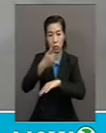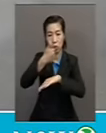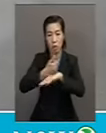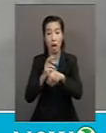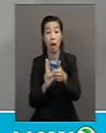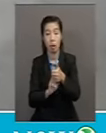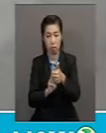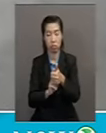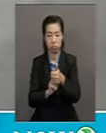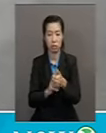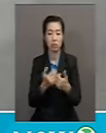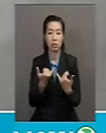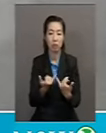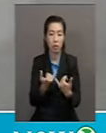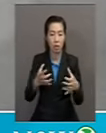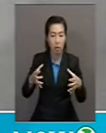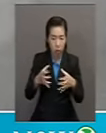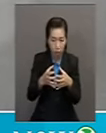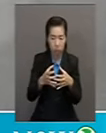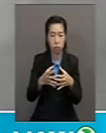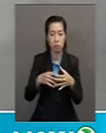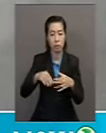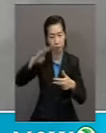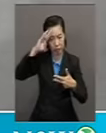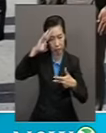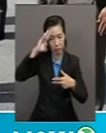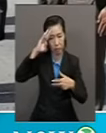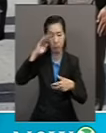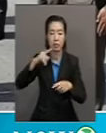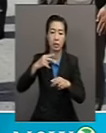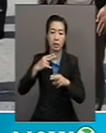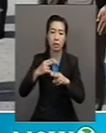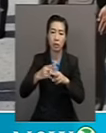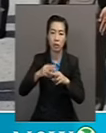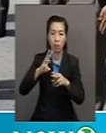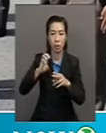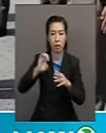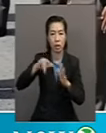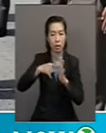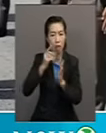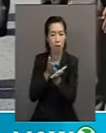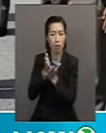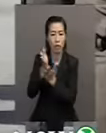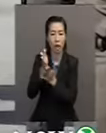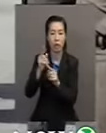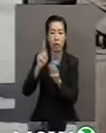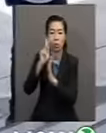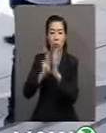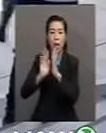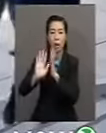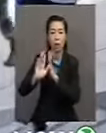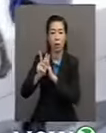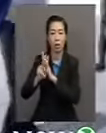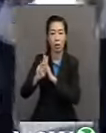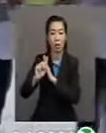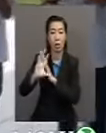บัญชาการตำรวจแห่งชาตินะครับพร้อมด้วยพลตรีวิจารณ์จดแปลงหัวหน้าฝ่ายกฎหมายของคณะรักษาความสงบแห่งชาติ